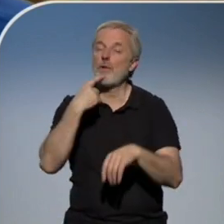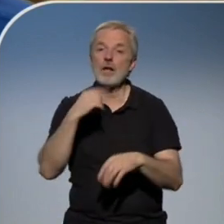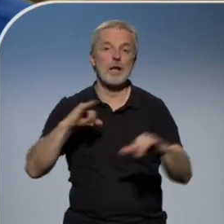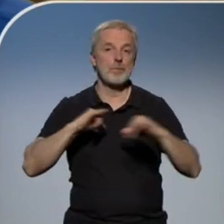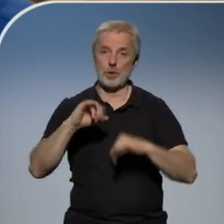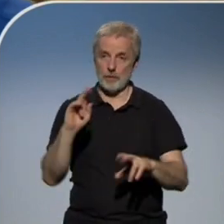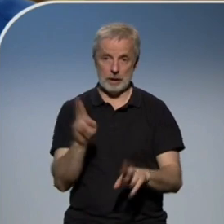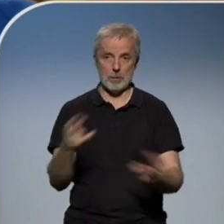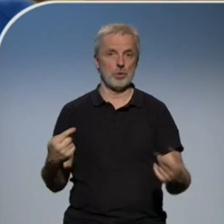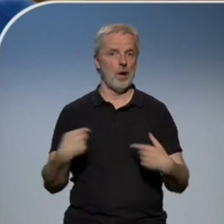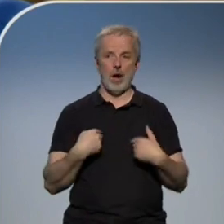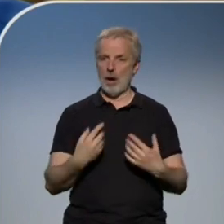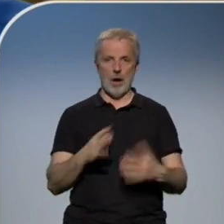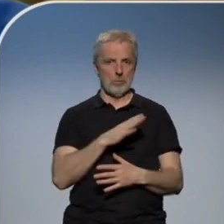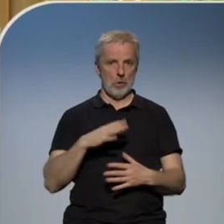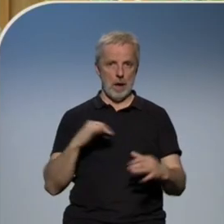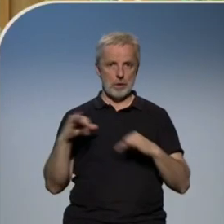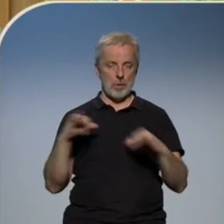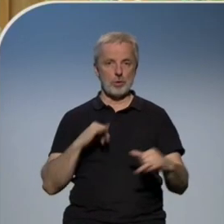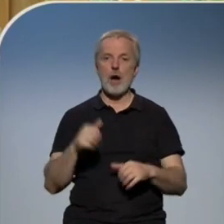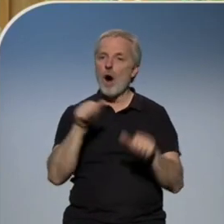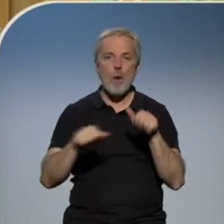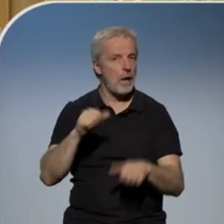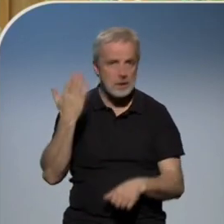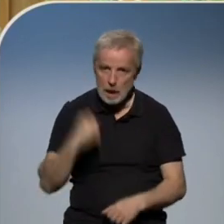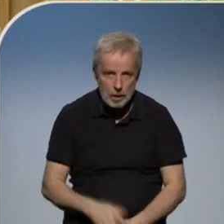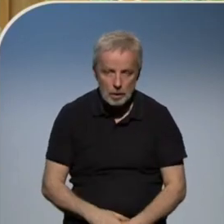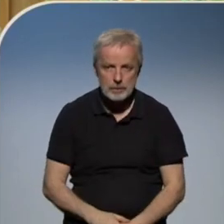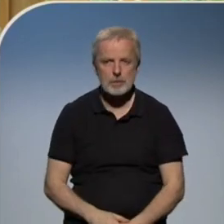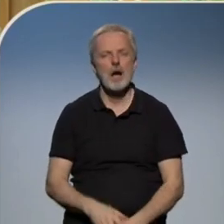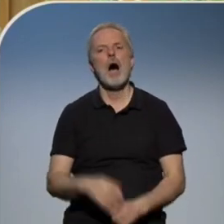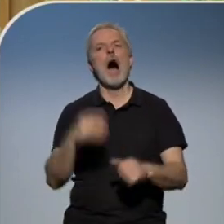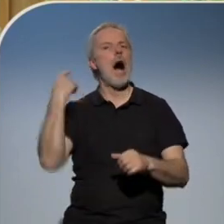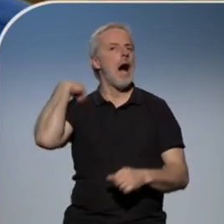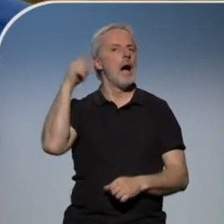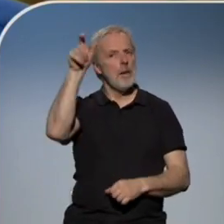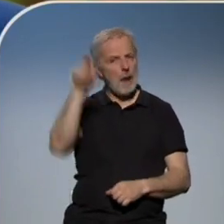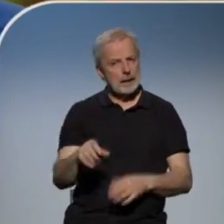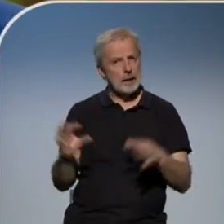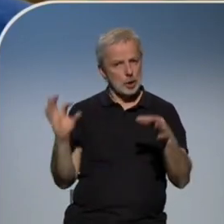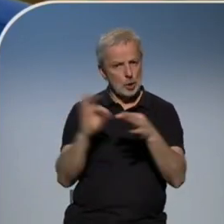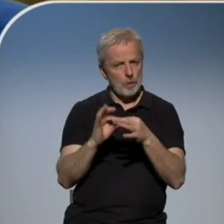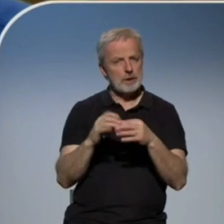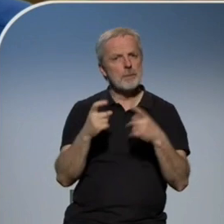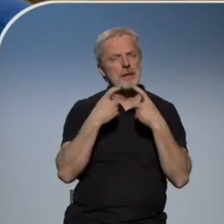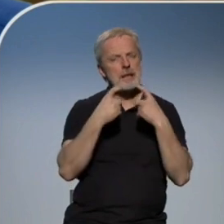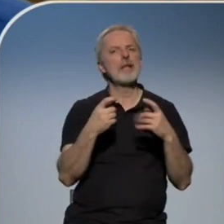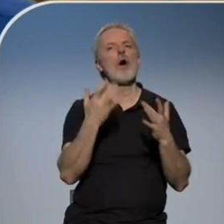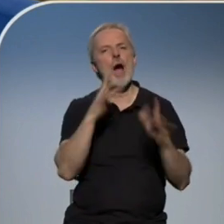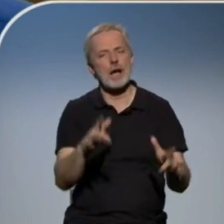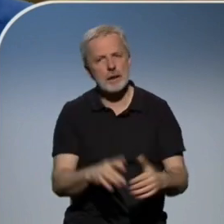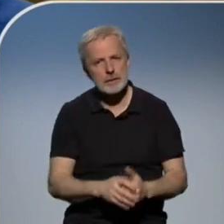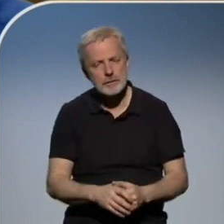dneska hraju tenisku, už všechno a na operaci jsem nešel. A jak vůbec ta páteř souvisí s naší psychikou? U vás to teda bylo jasně dáno sportem, ale